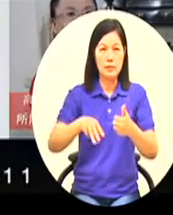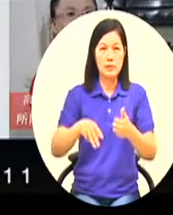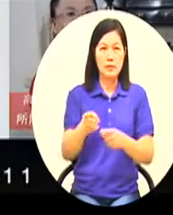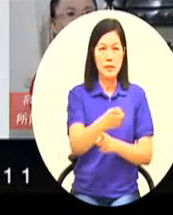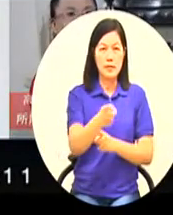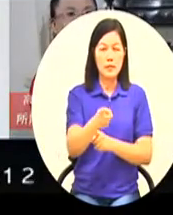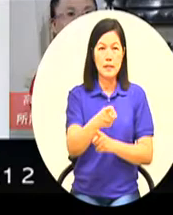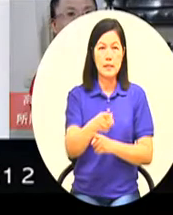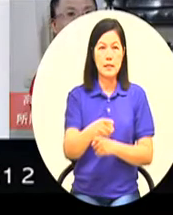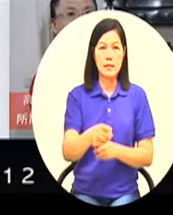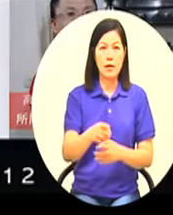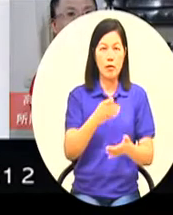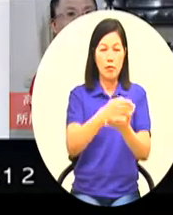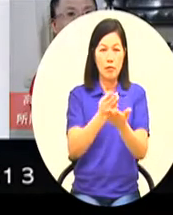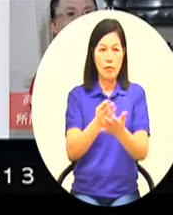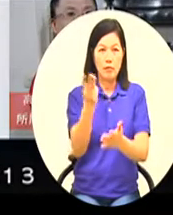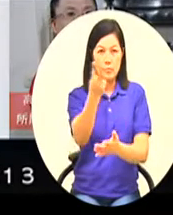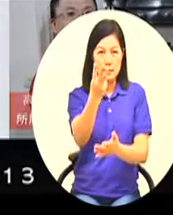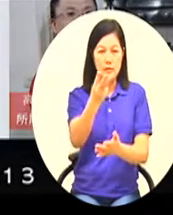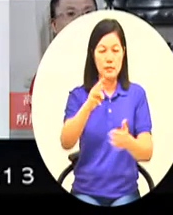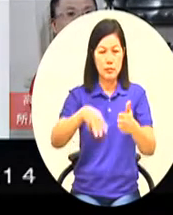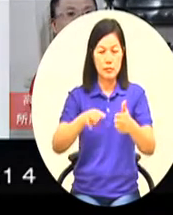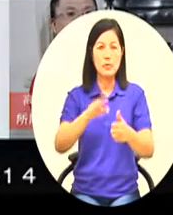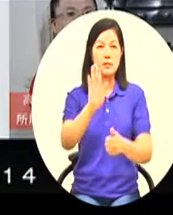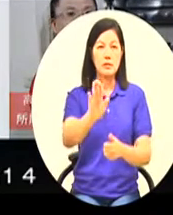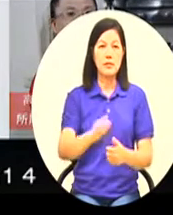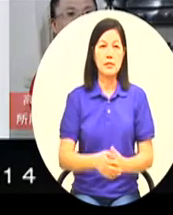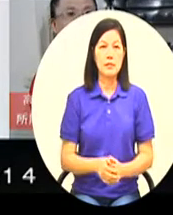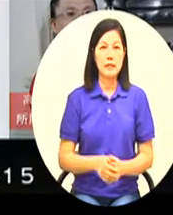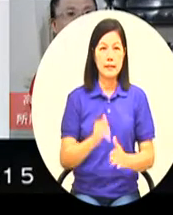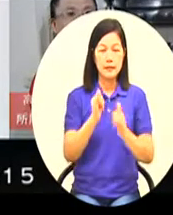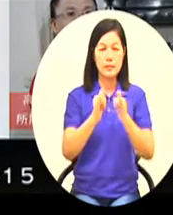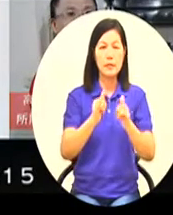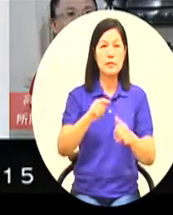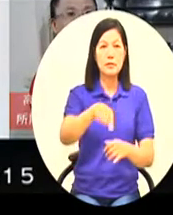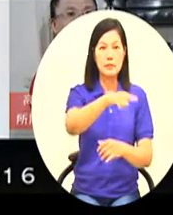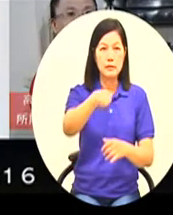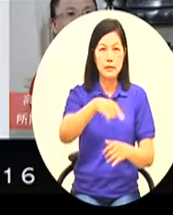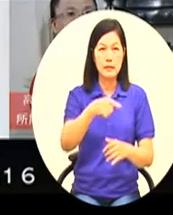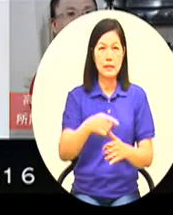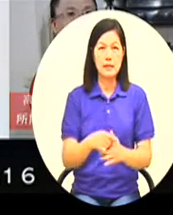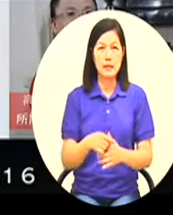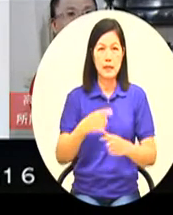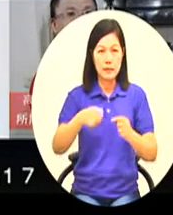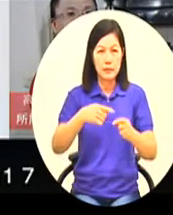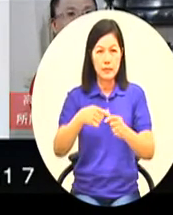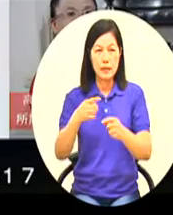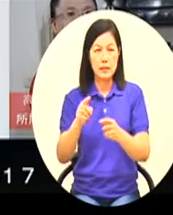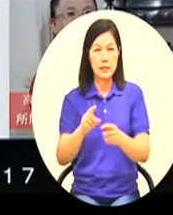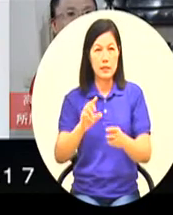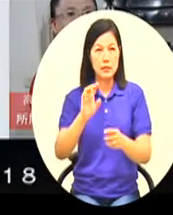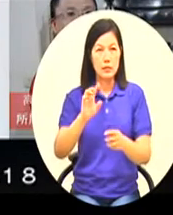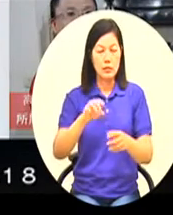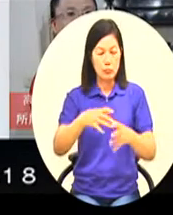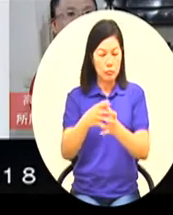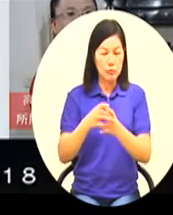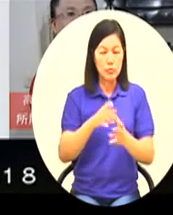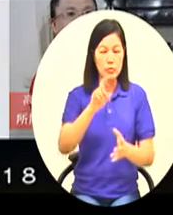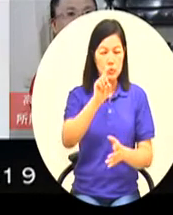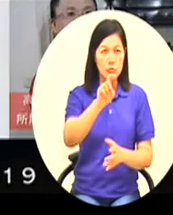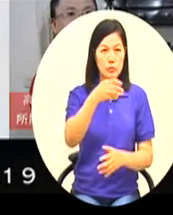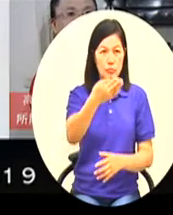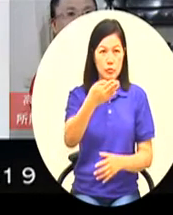理3梯次的水上救生训练，另办理民间灾害防救年度互训，19个团体